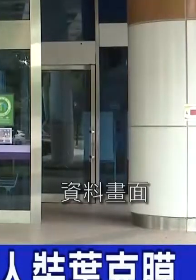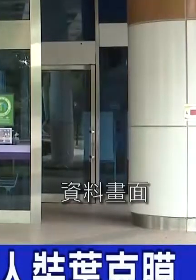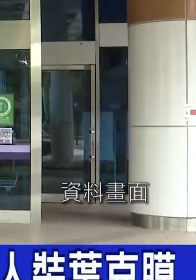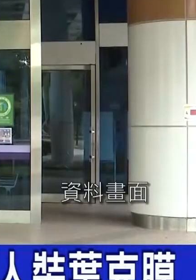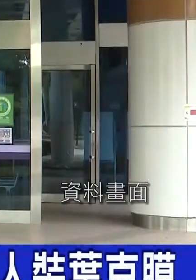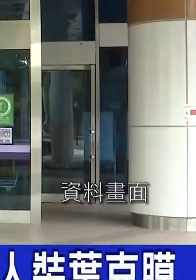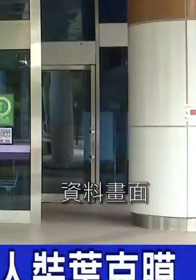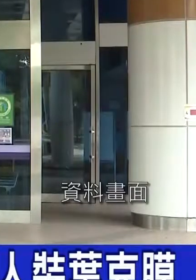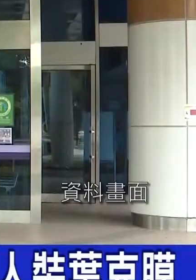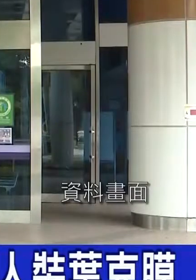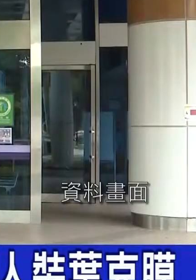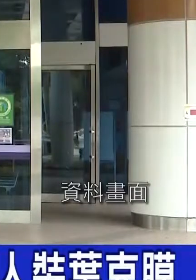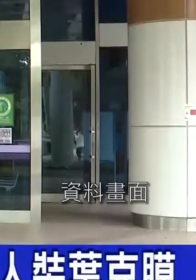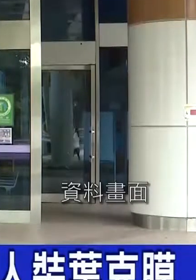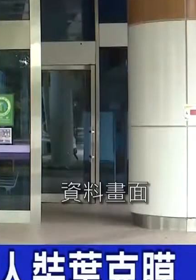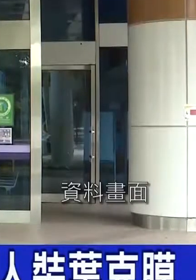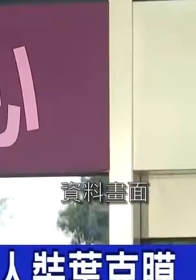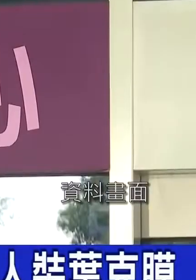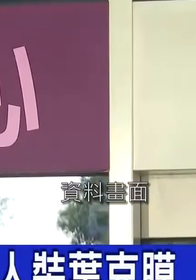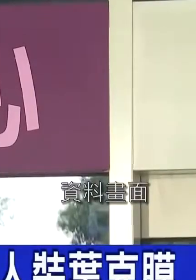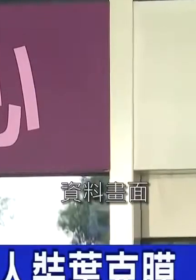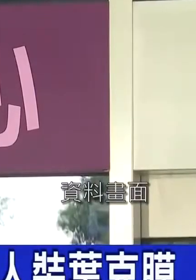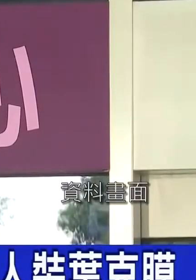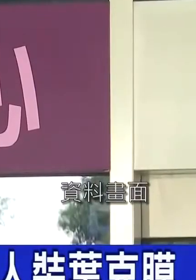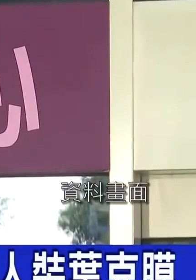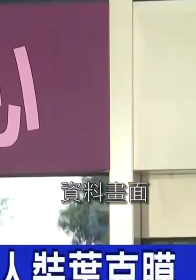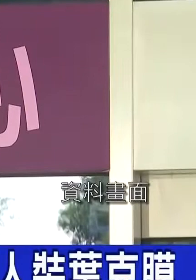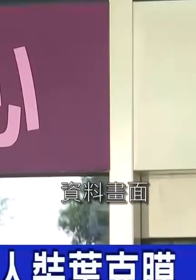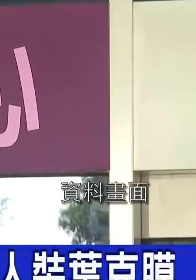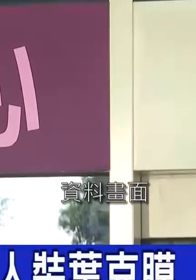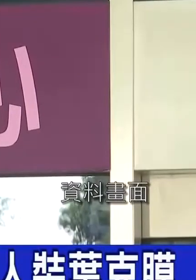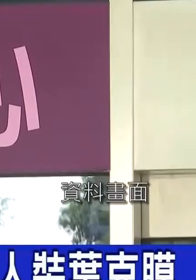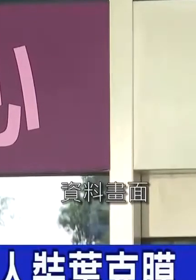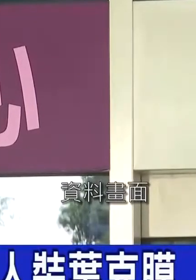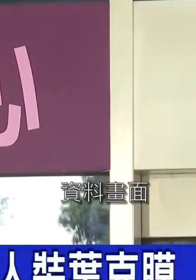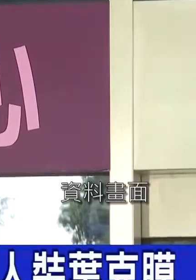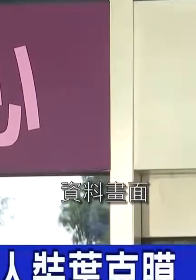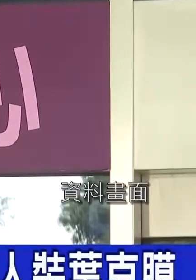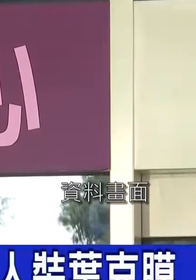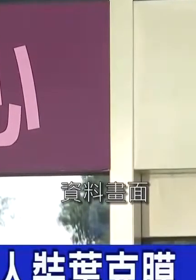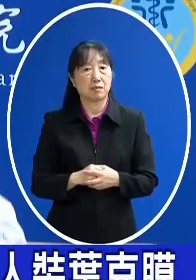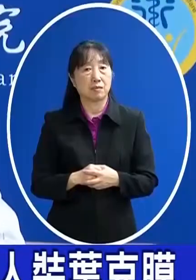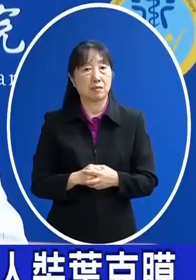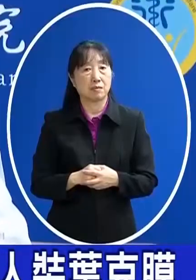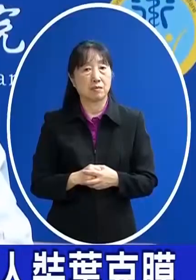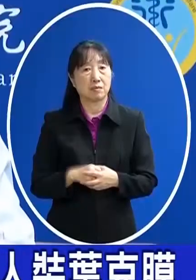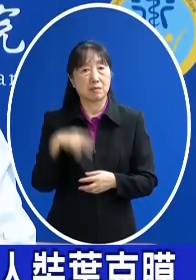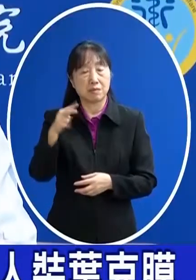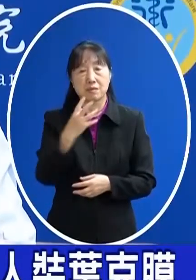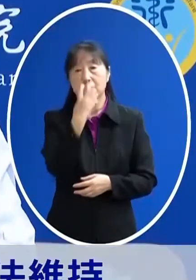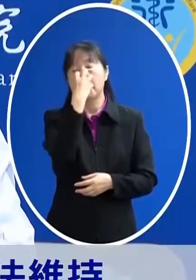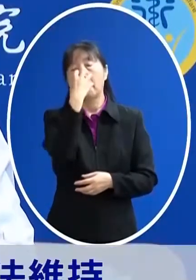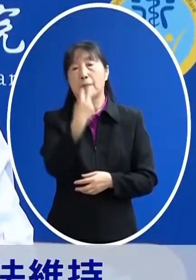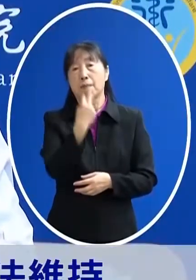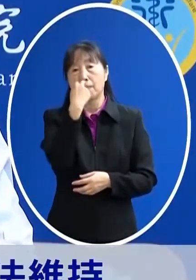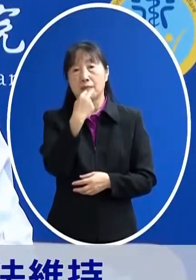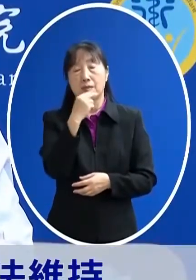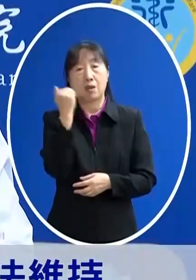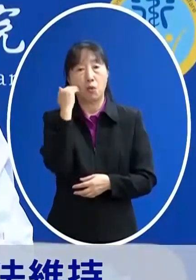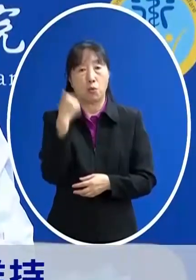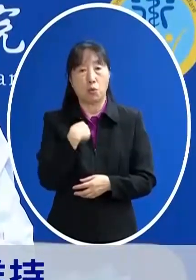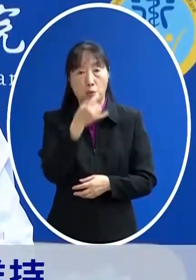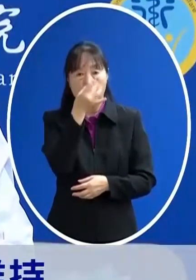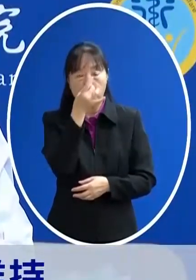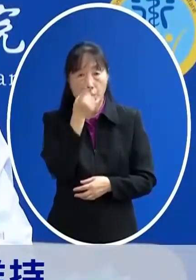4位轻症患者，还有2名重症患者，其中1人已经装上叶克膜， 但用呼吸器还是没办法维持，就